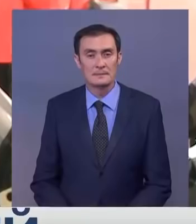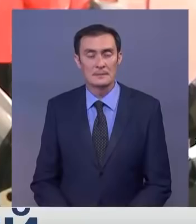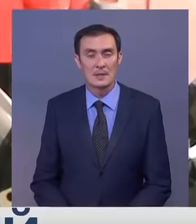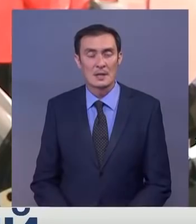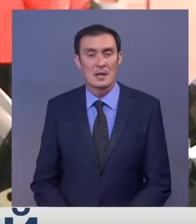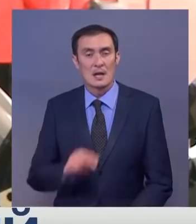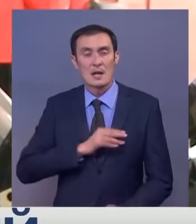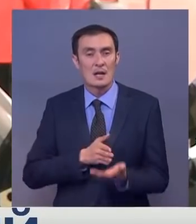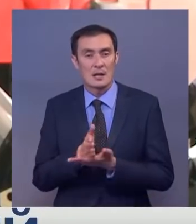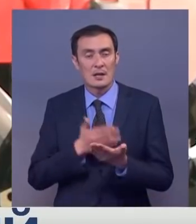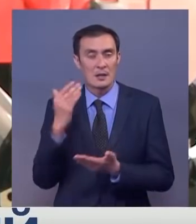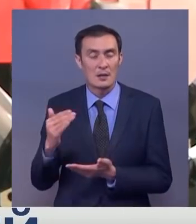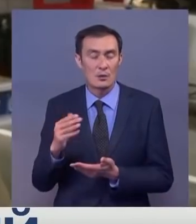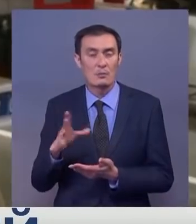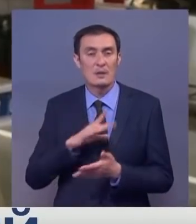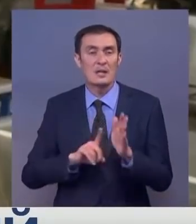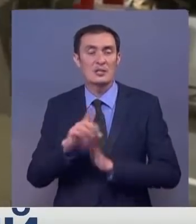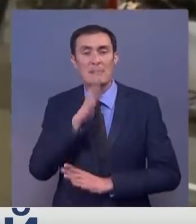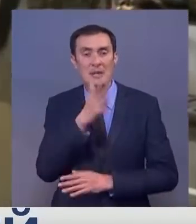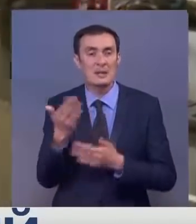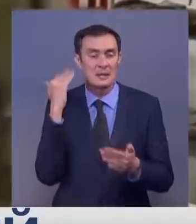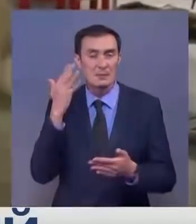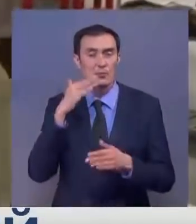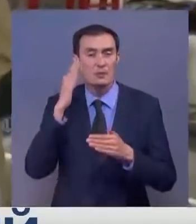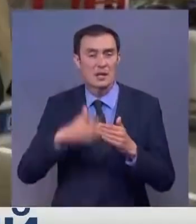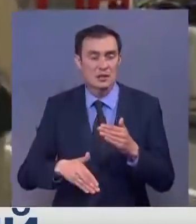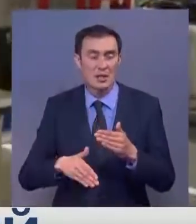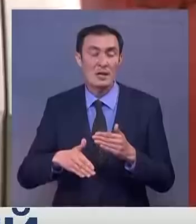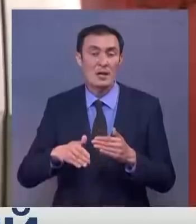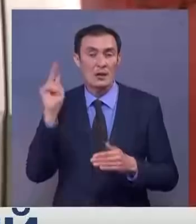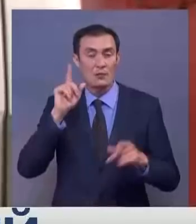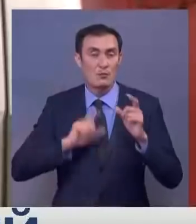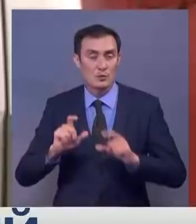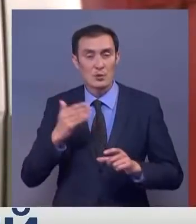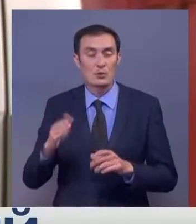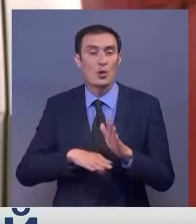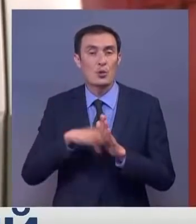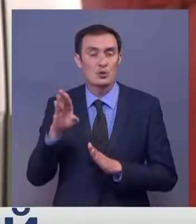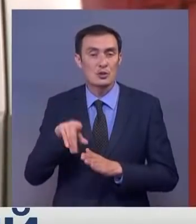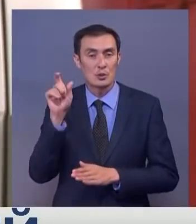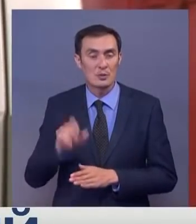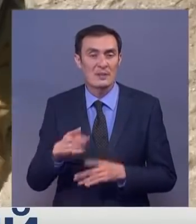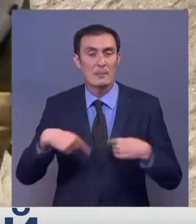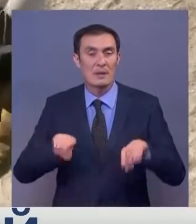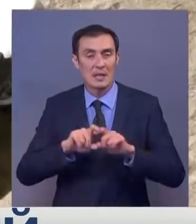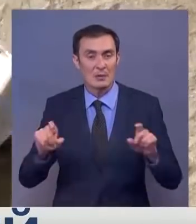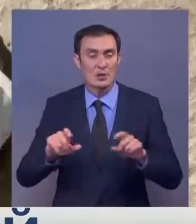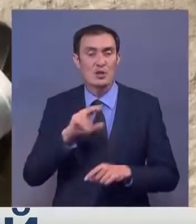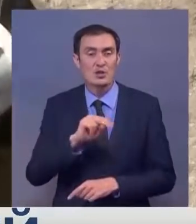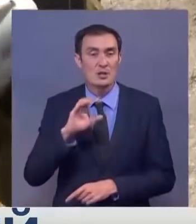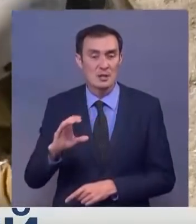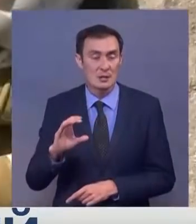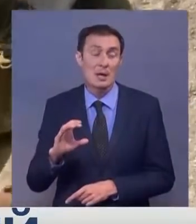Карьеру пожарного Асланбек Жинисов начал 5 лет назад, сразу после окончания профильного вуза. Он один из лучших сотрудников департамента по